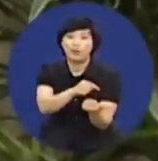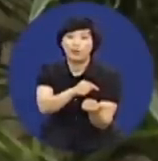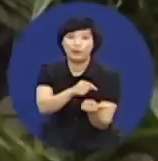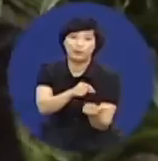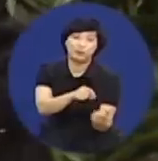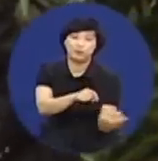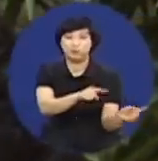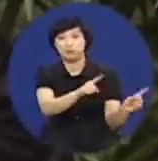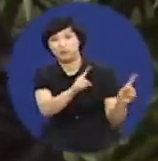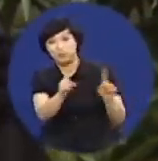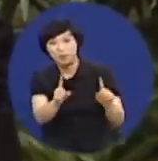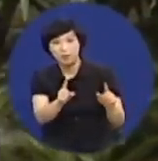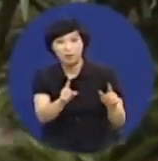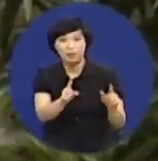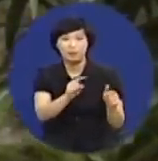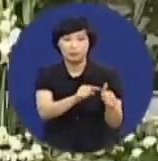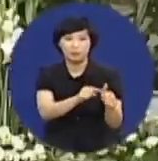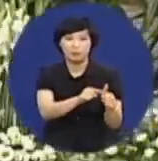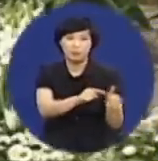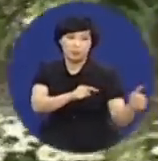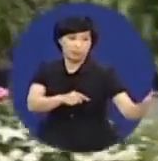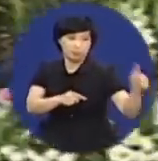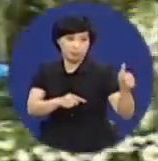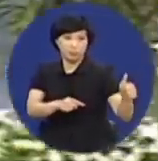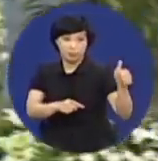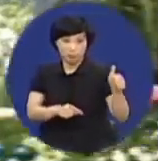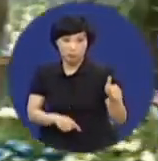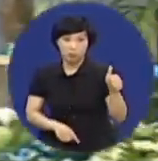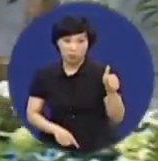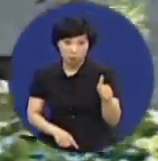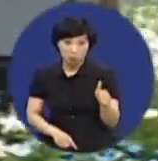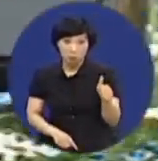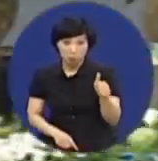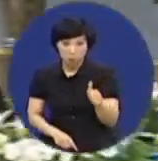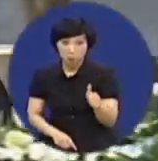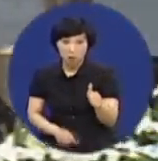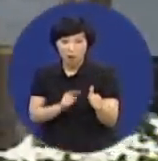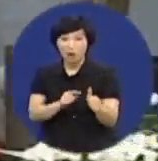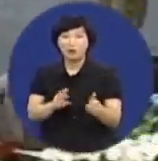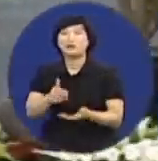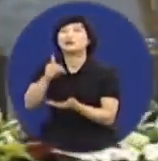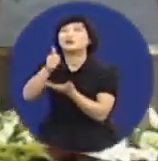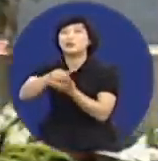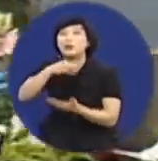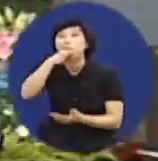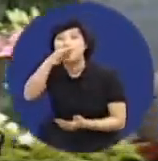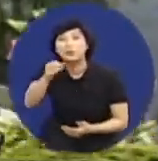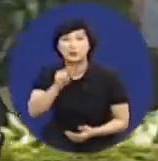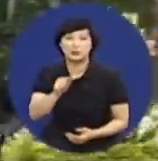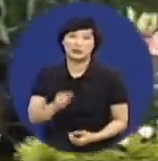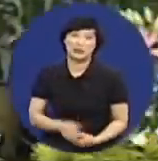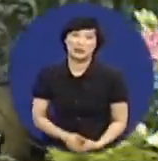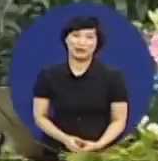入り、死体を持ち上げて歩いて出てきたのです。主の御